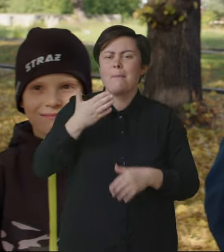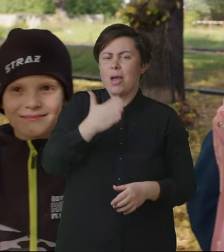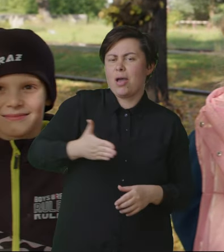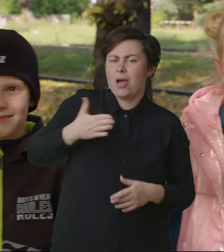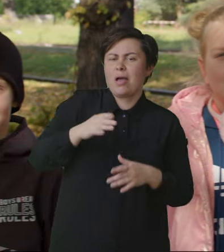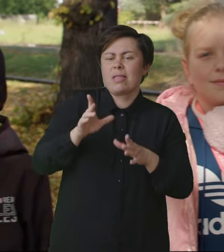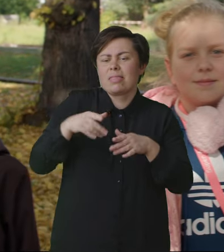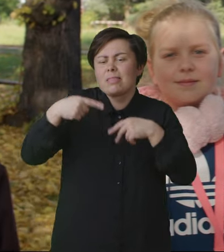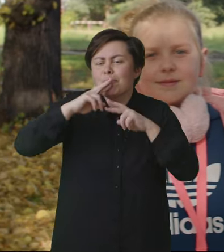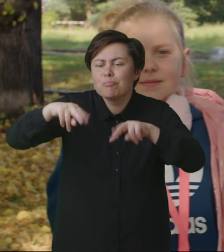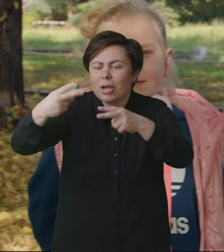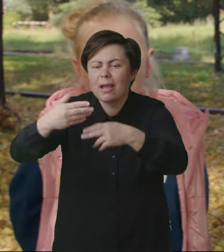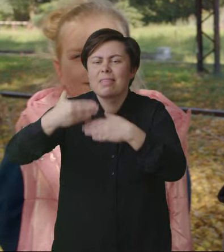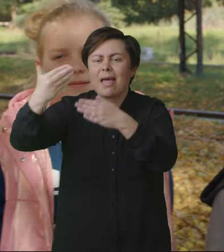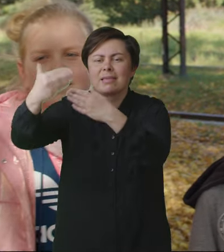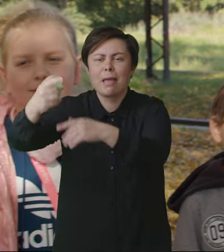kolejnymi pokoleniami.